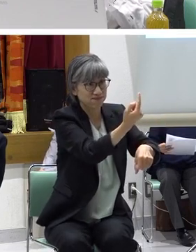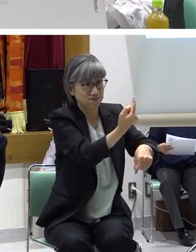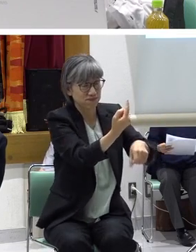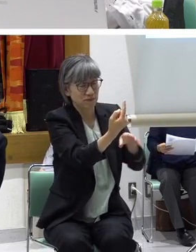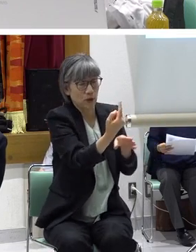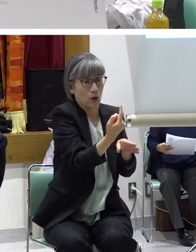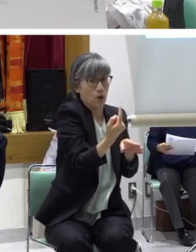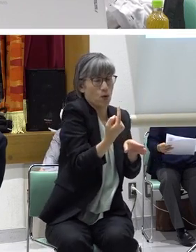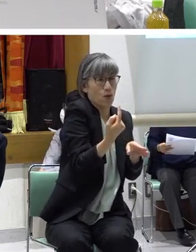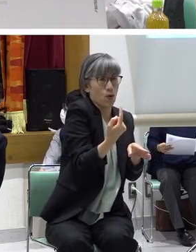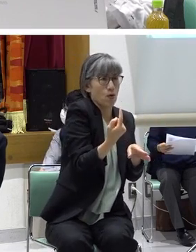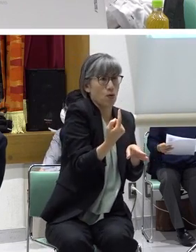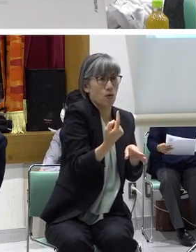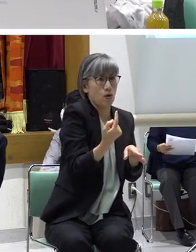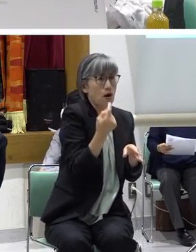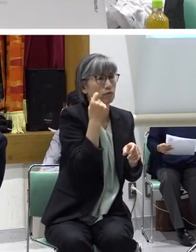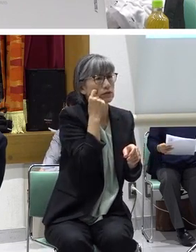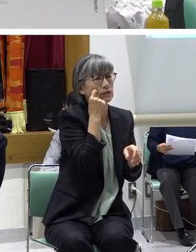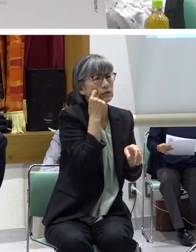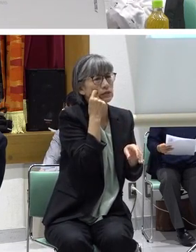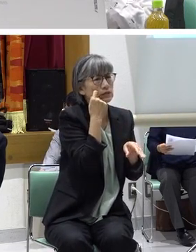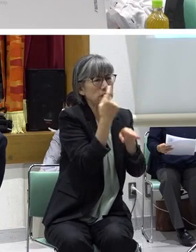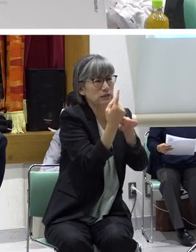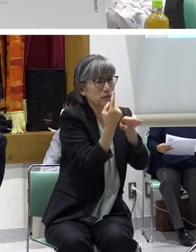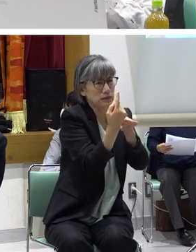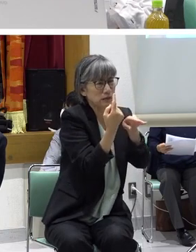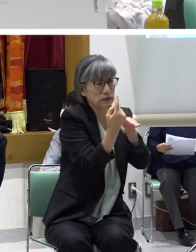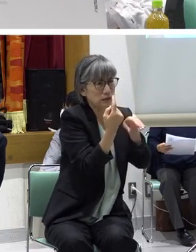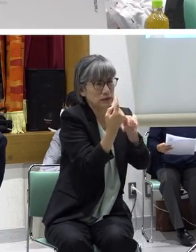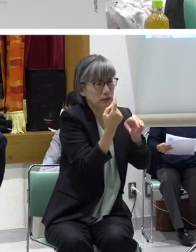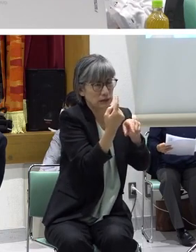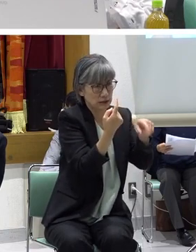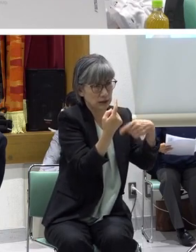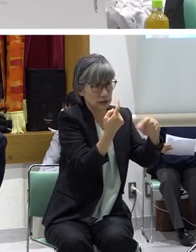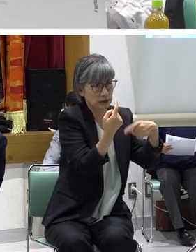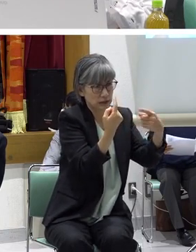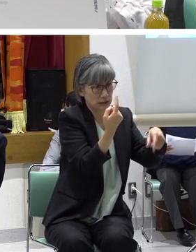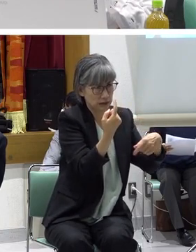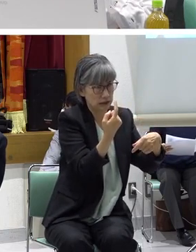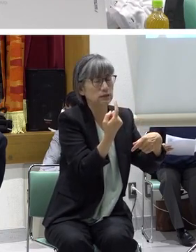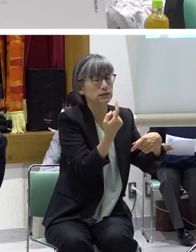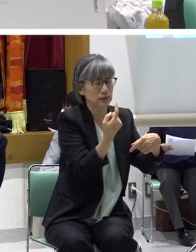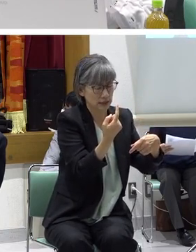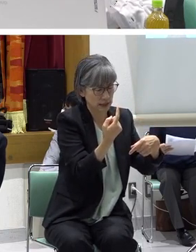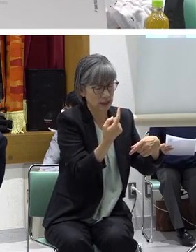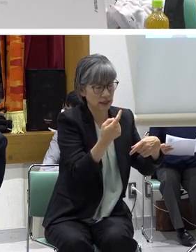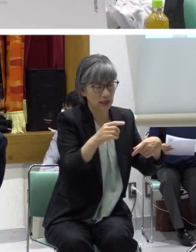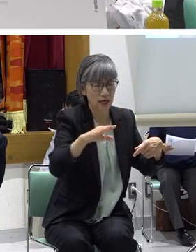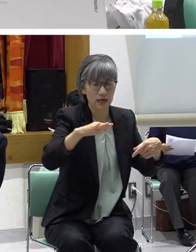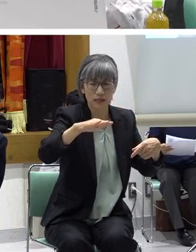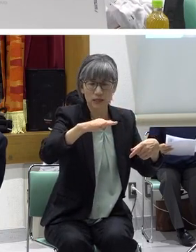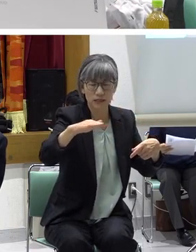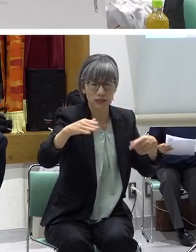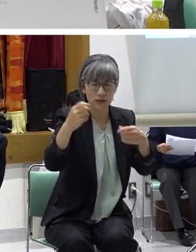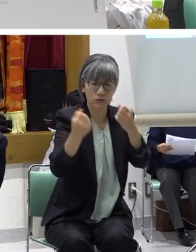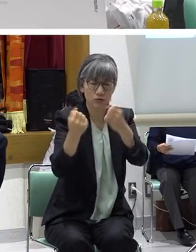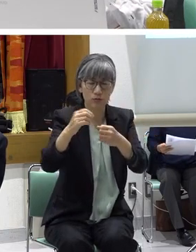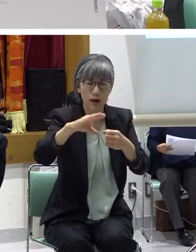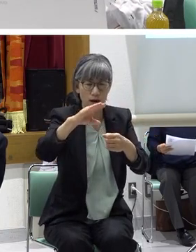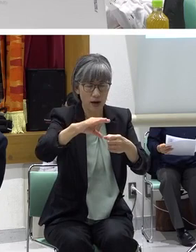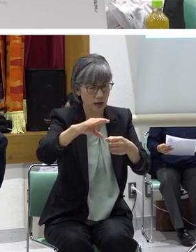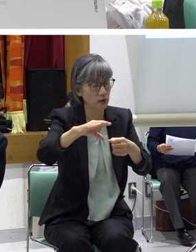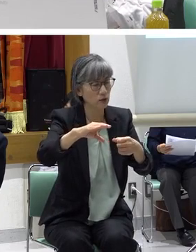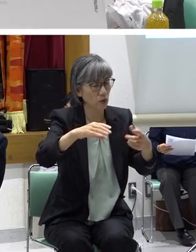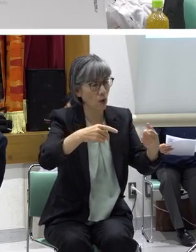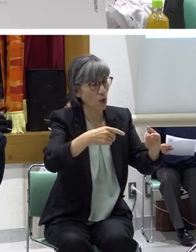違うのが難しい状態でした。車道と歩道の高さも20センチほど段